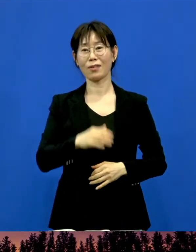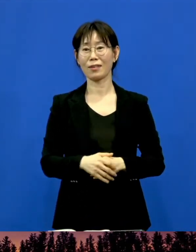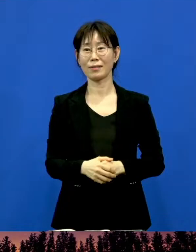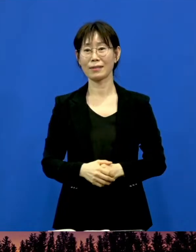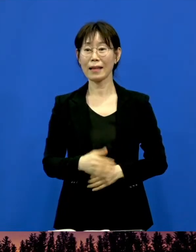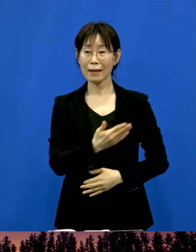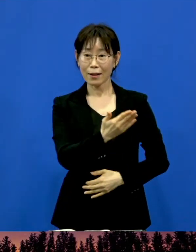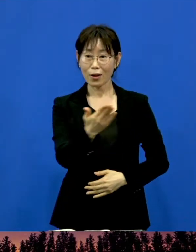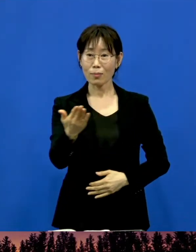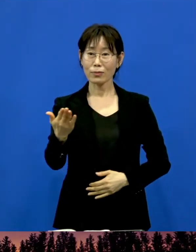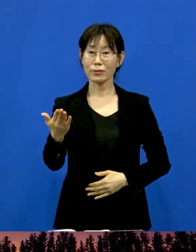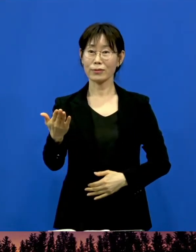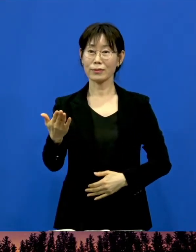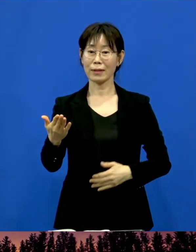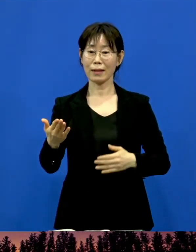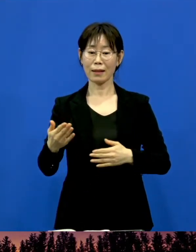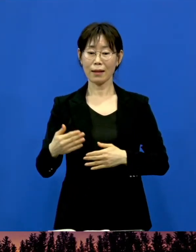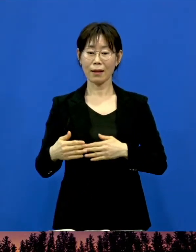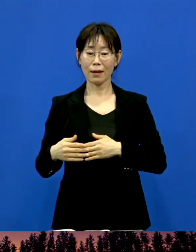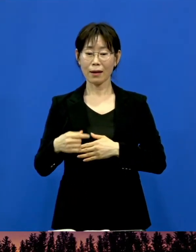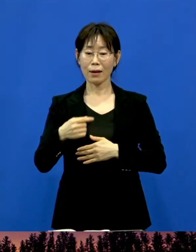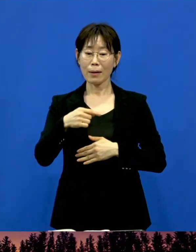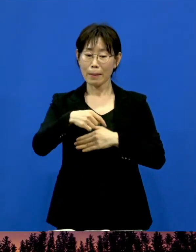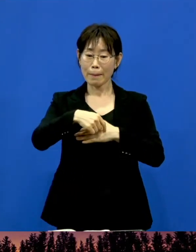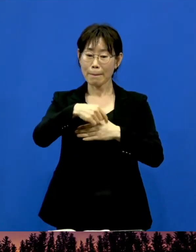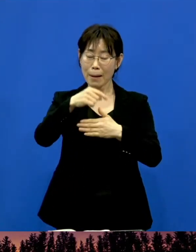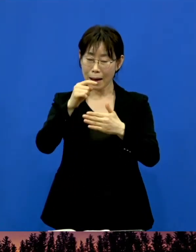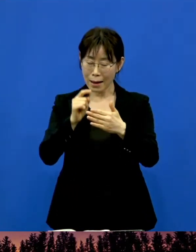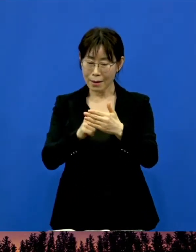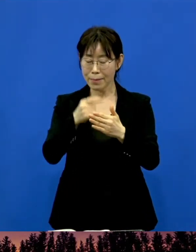여러분, 우리 안에 소원이 어디를 향하고 있는가를 봐야